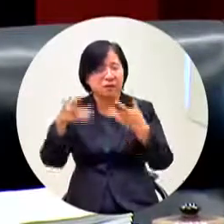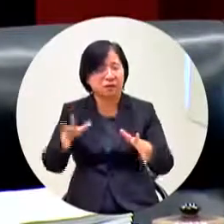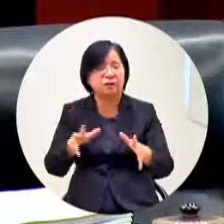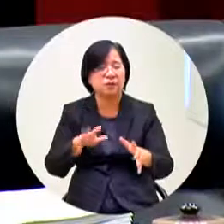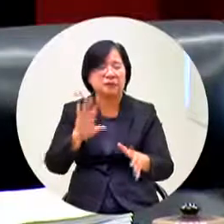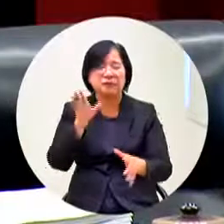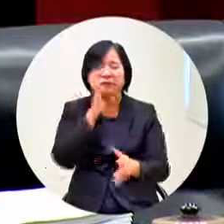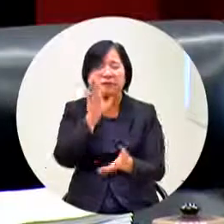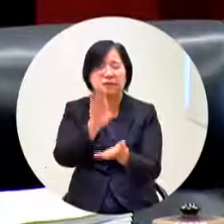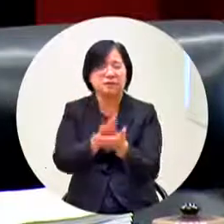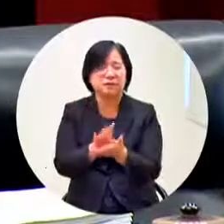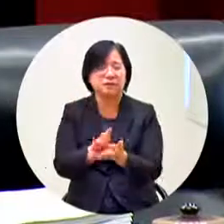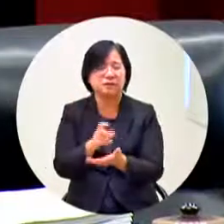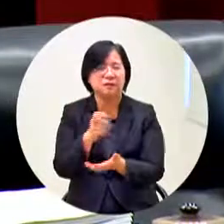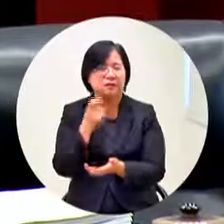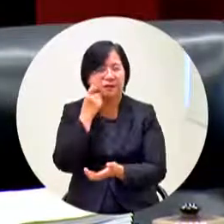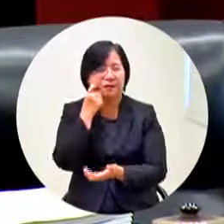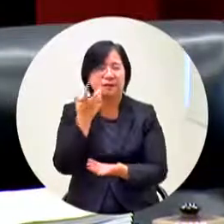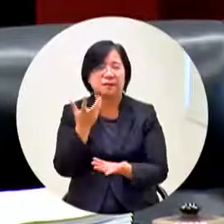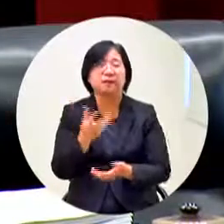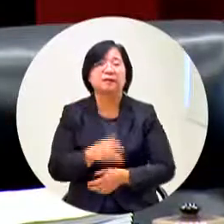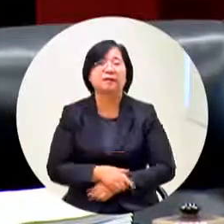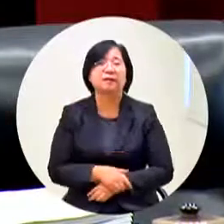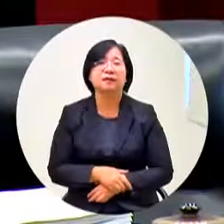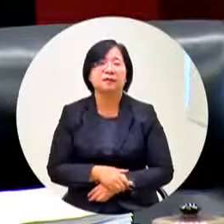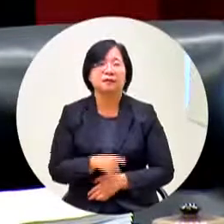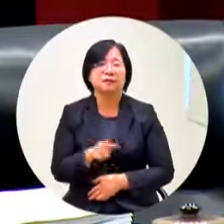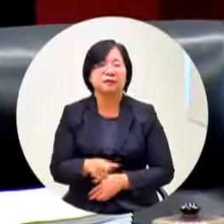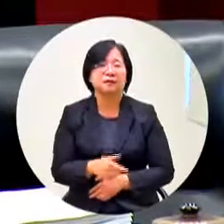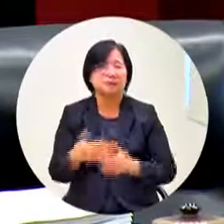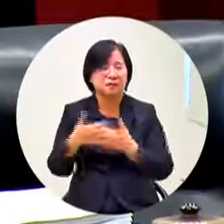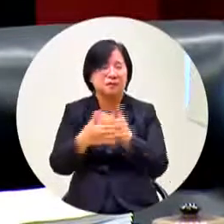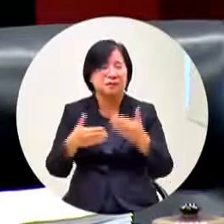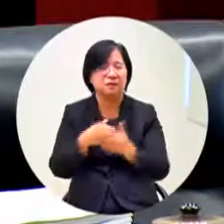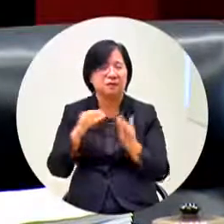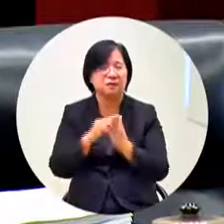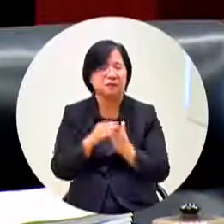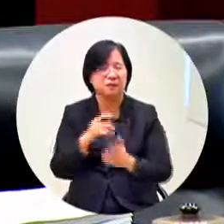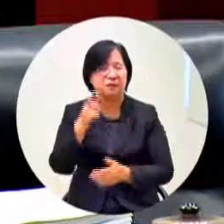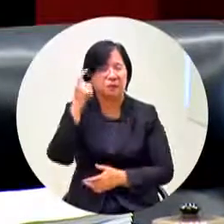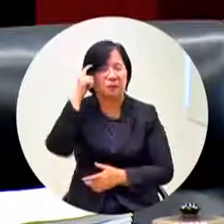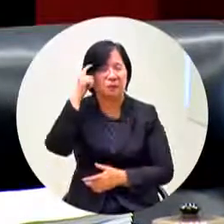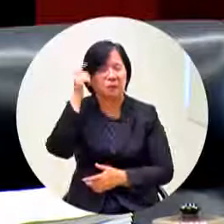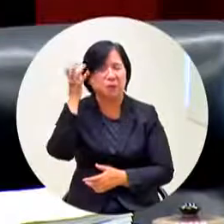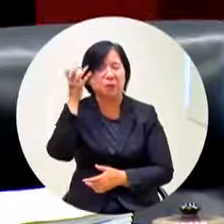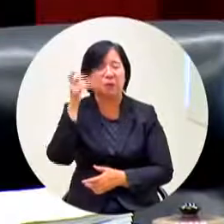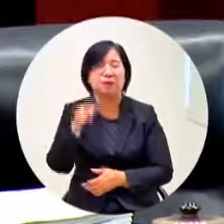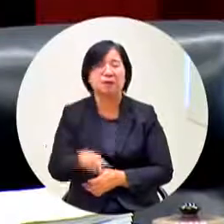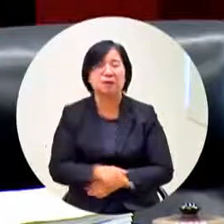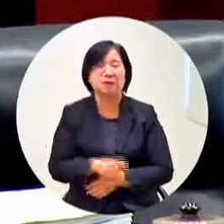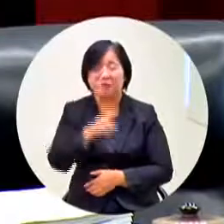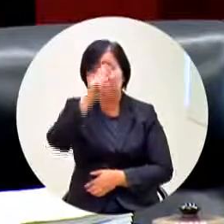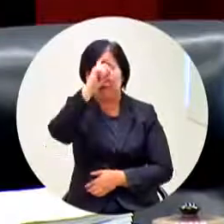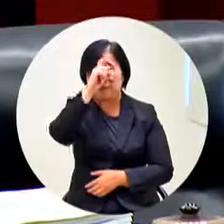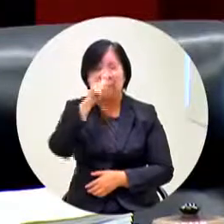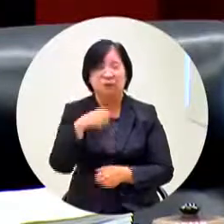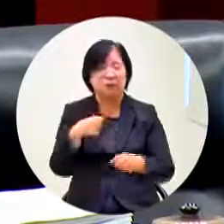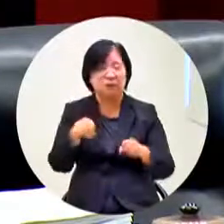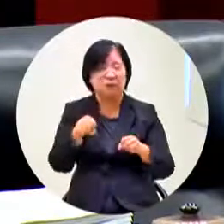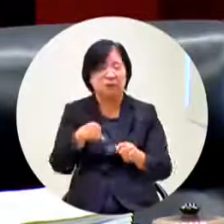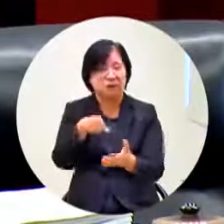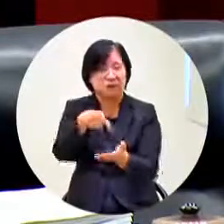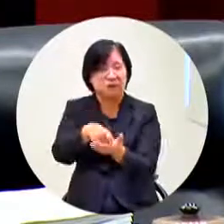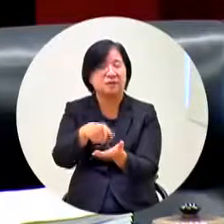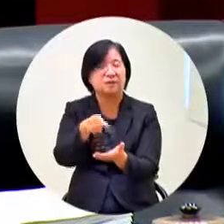是交通局也蛮头痛的地方，我们一地方的民意代表一再争取，就是希望有机车停车的空间给居民啊。但